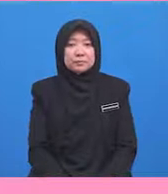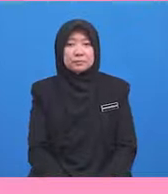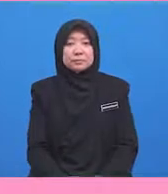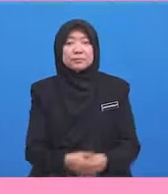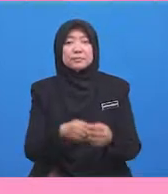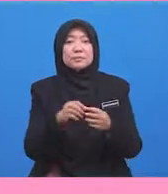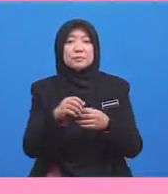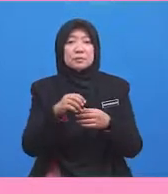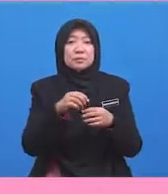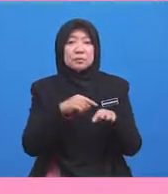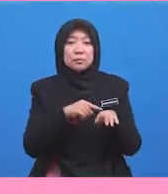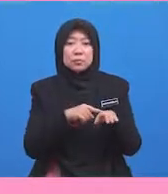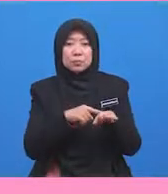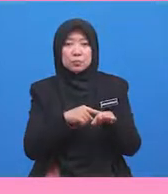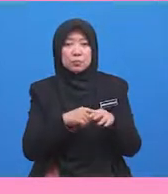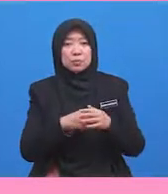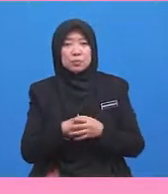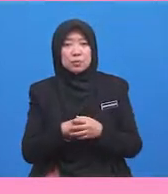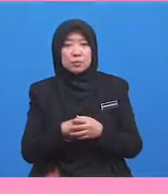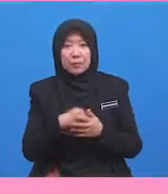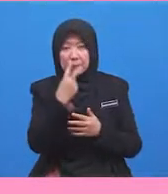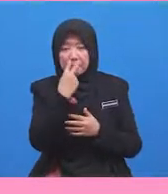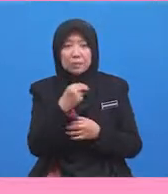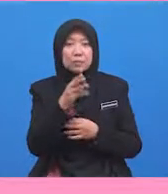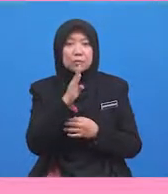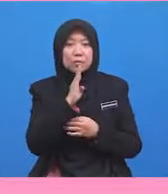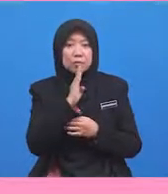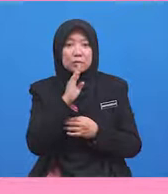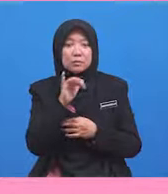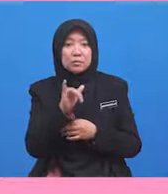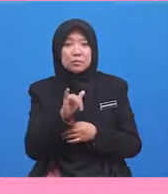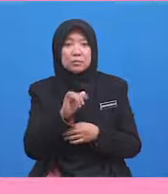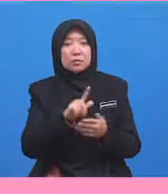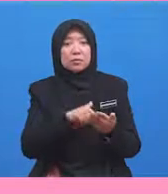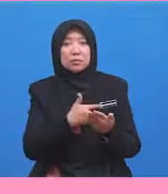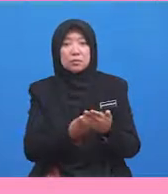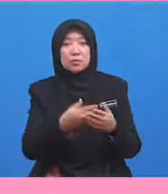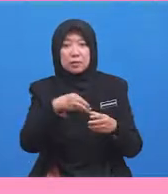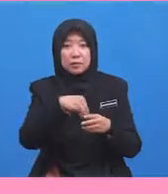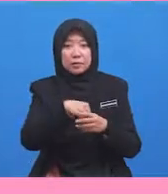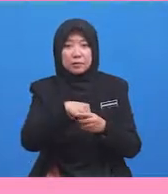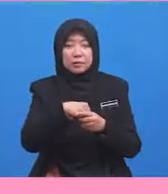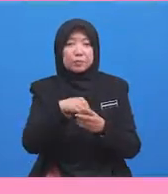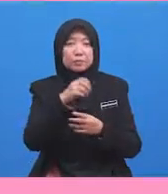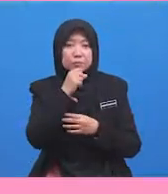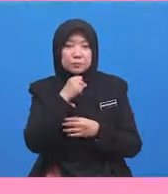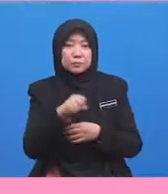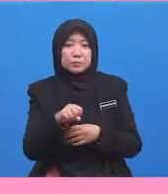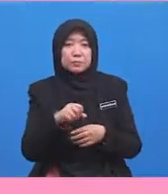Mata Bunda yang Luruh dalam lipatan usia